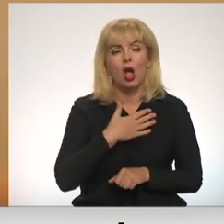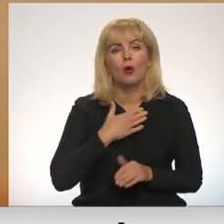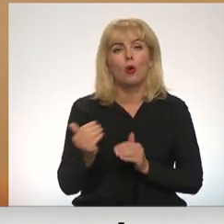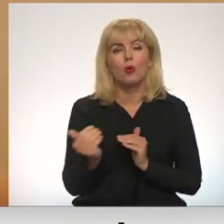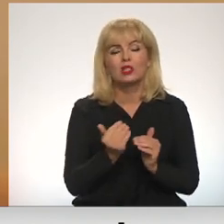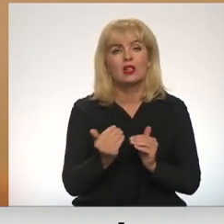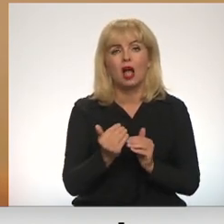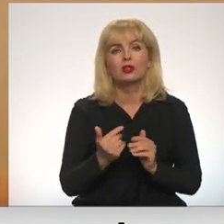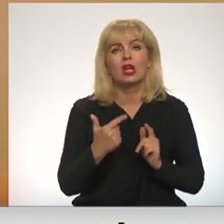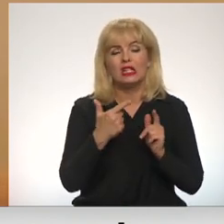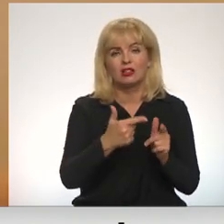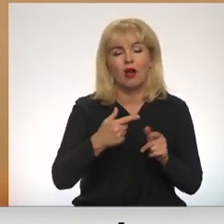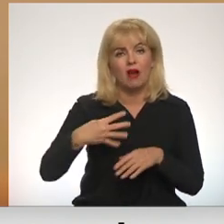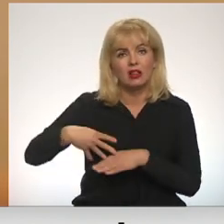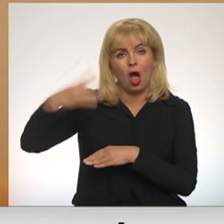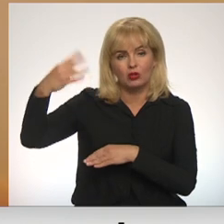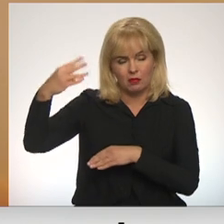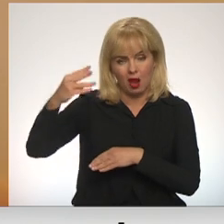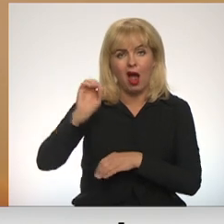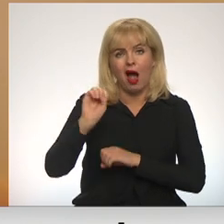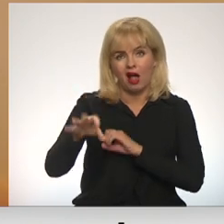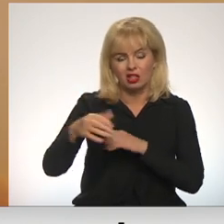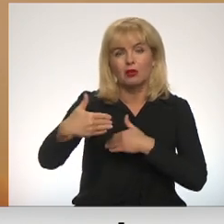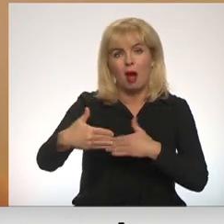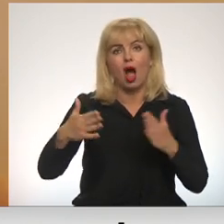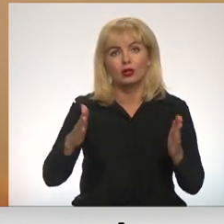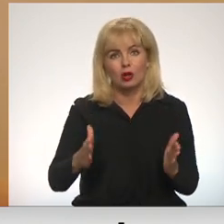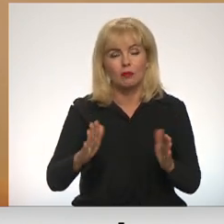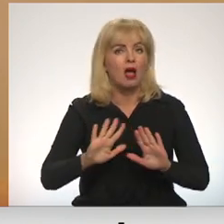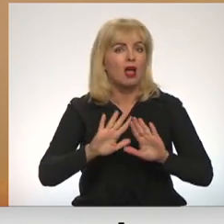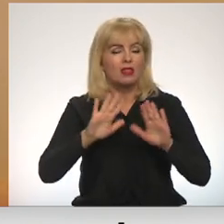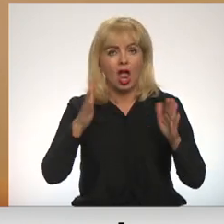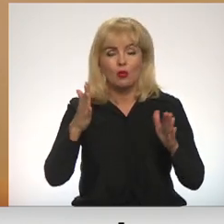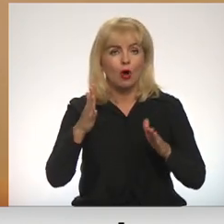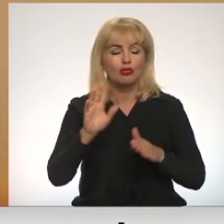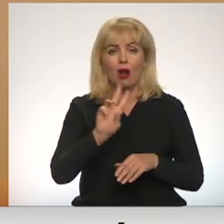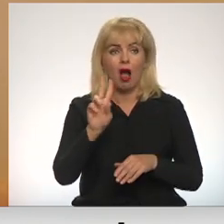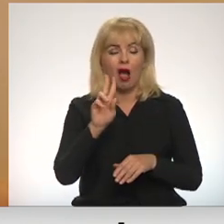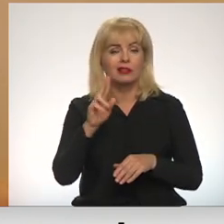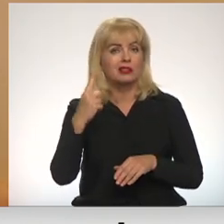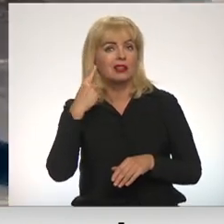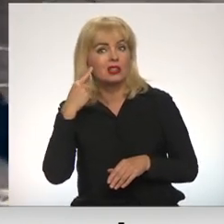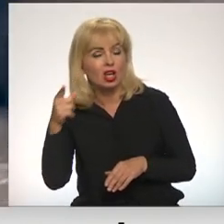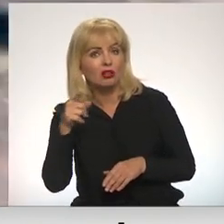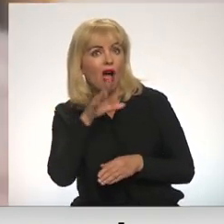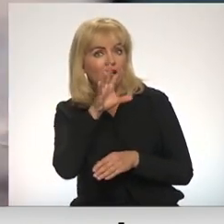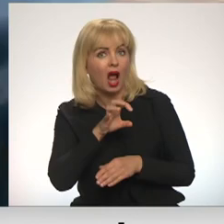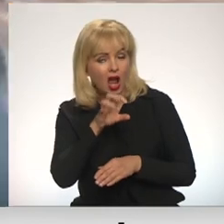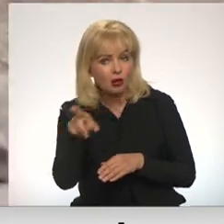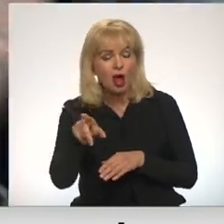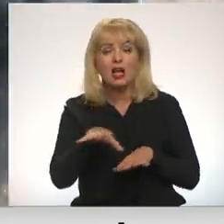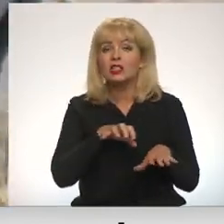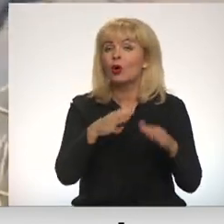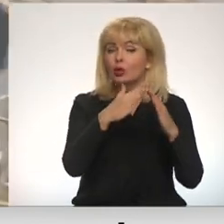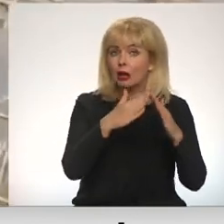izmests, piemēram, daudzstāvu mājas atkrituma konteinerā, un tikai nejaušības pēc kāds izdzird, ka viņš tur ir. Dzīvnieku